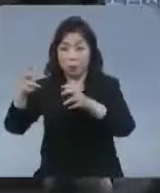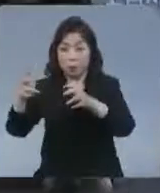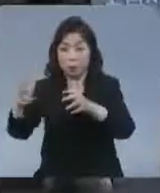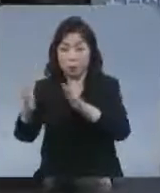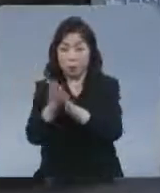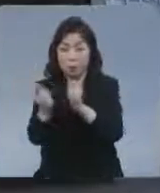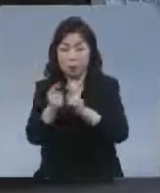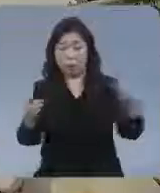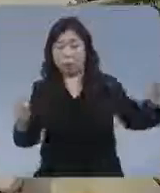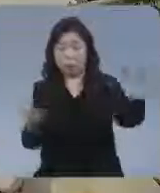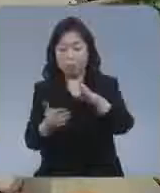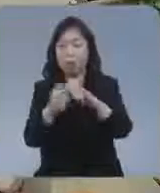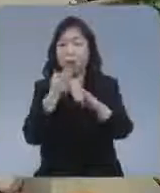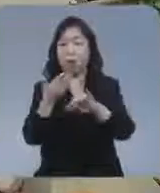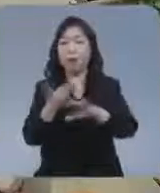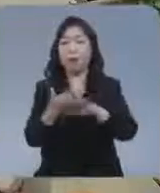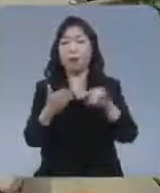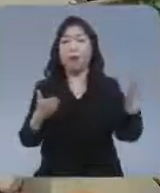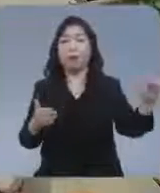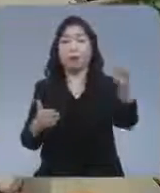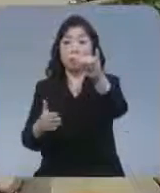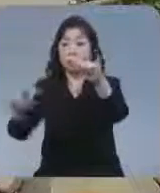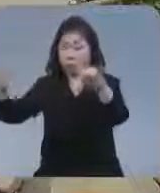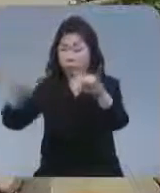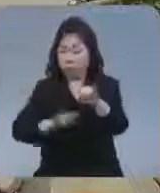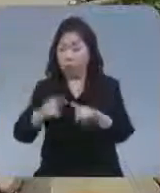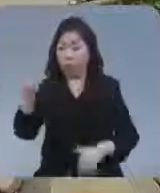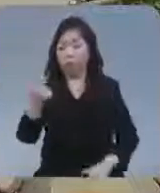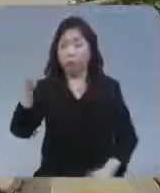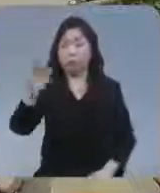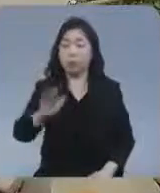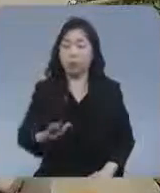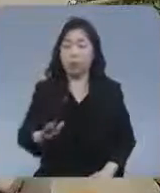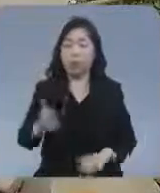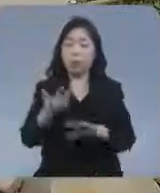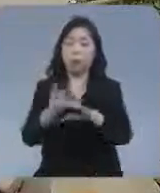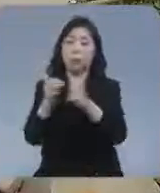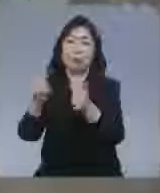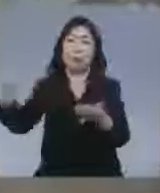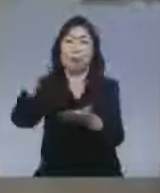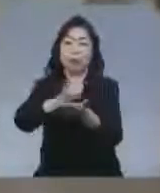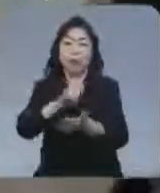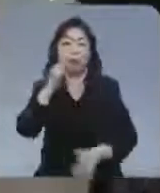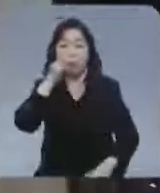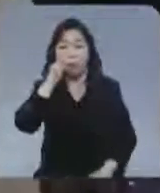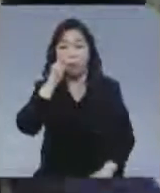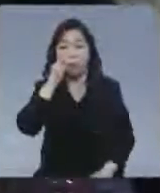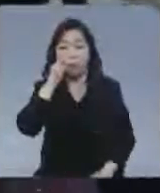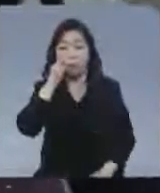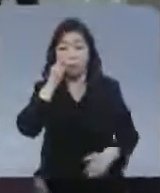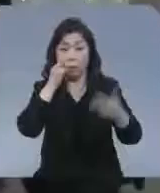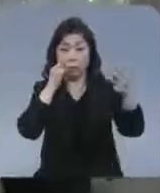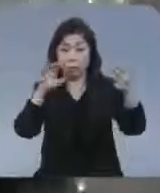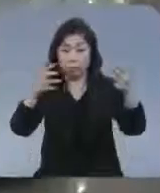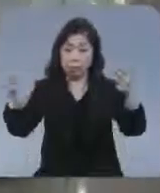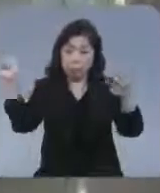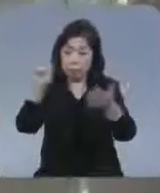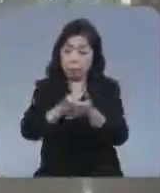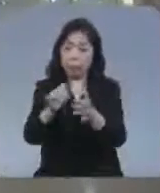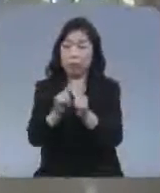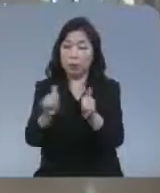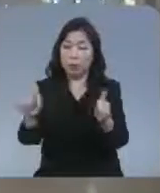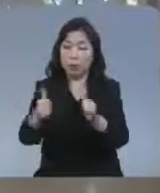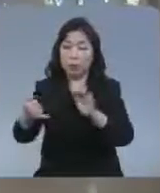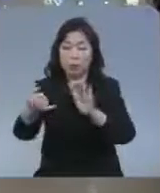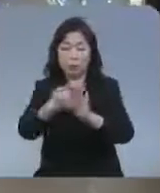開き新型コロナウイルスの新たな兵棋株オミクロン株が韓国に流入するのを防ぐ